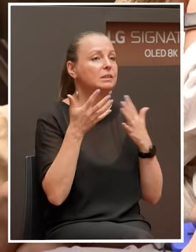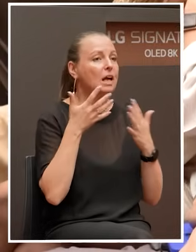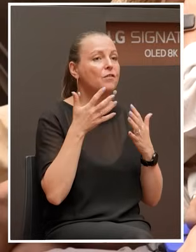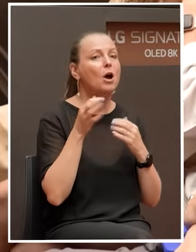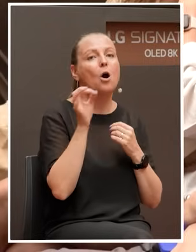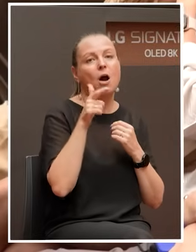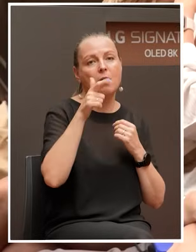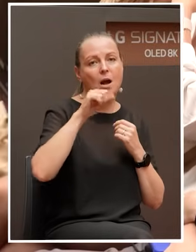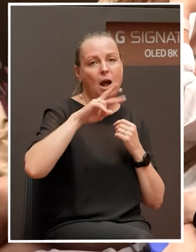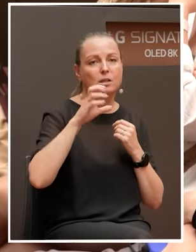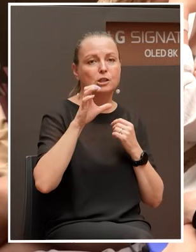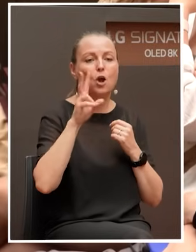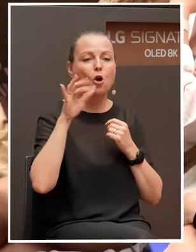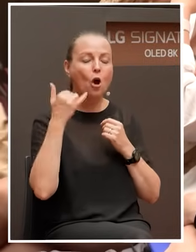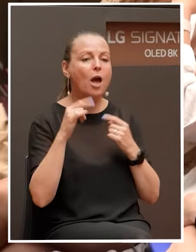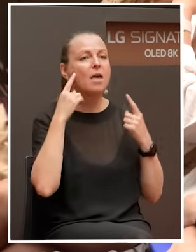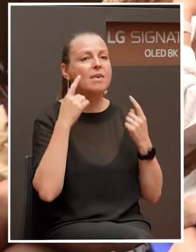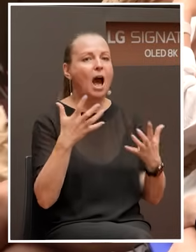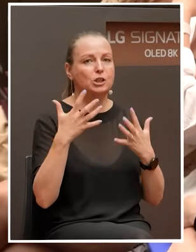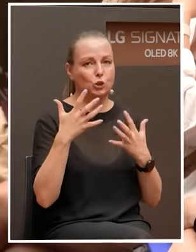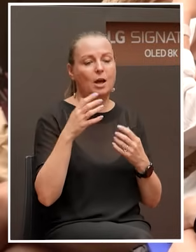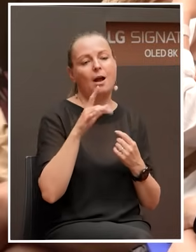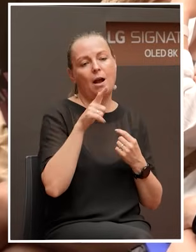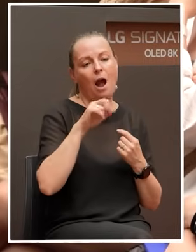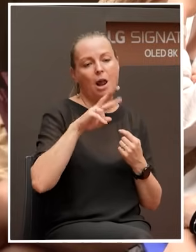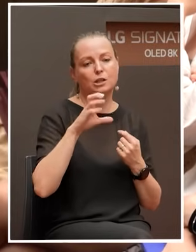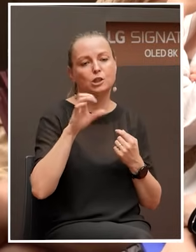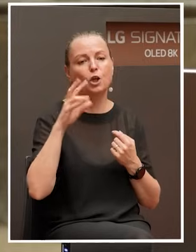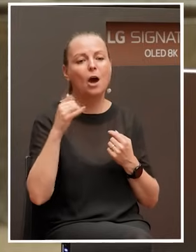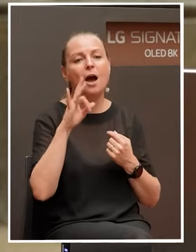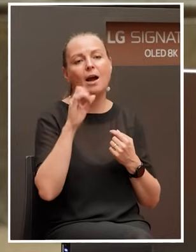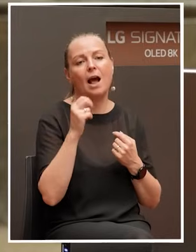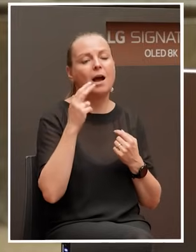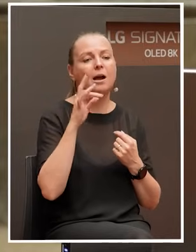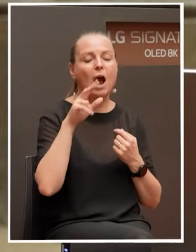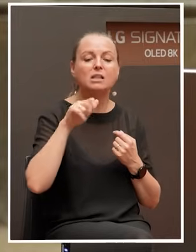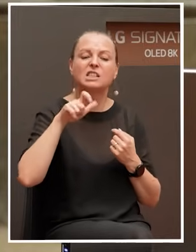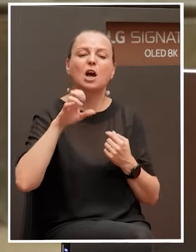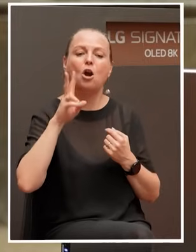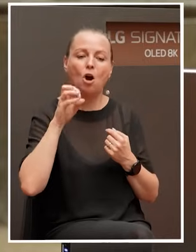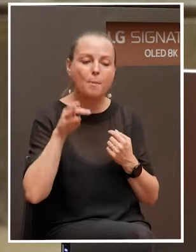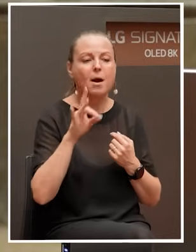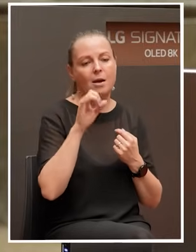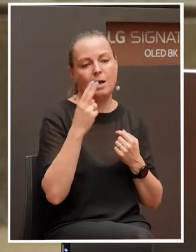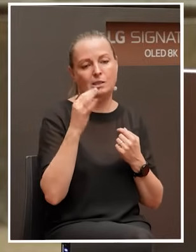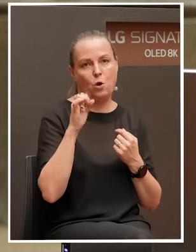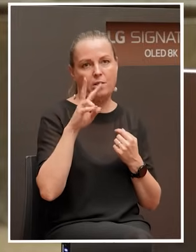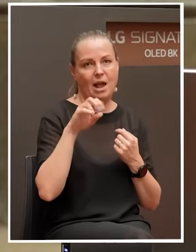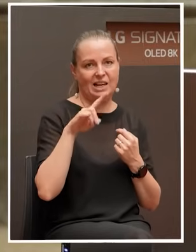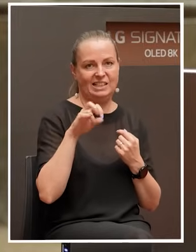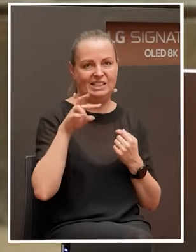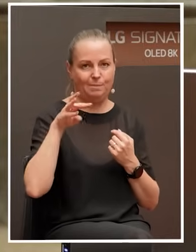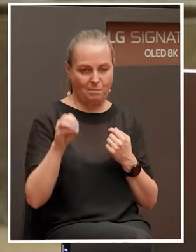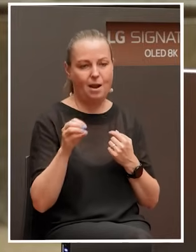о гальской ясности, гальском рационализме, картезианстве, о тех качествах французского ума,